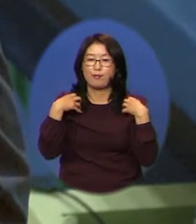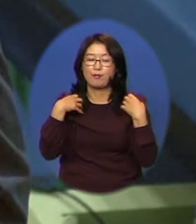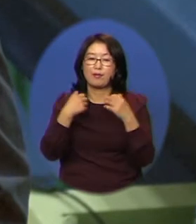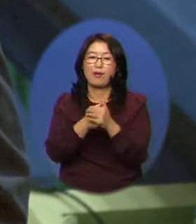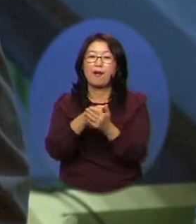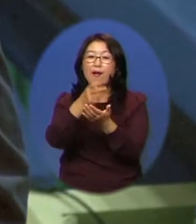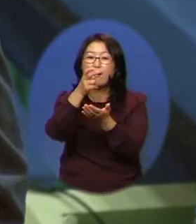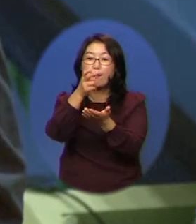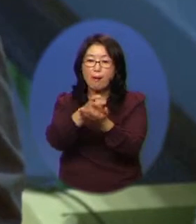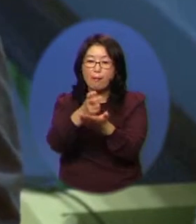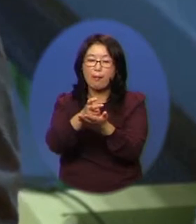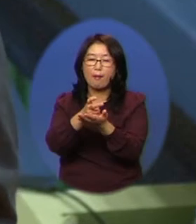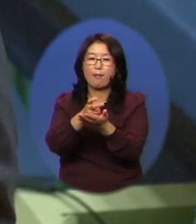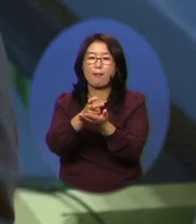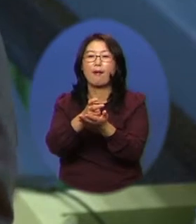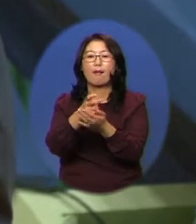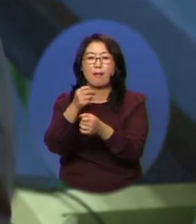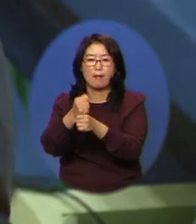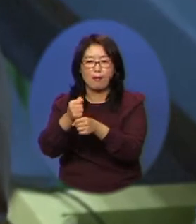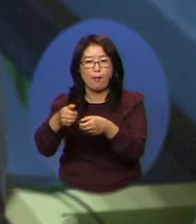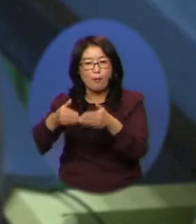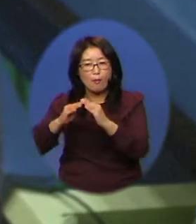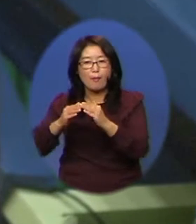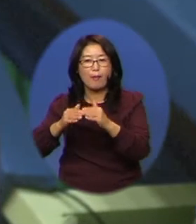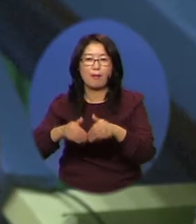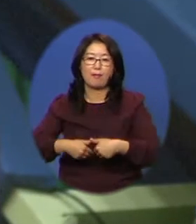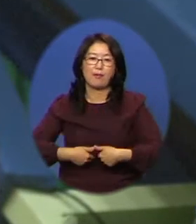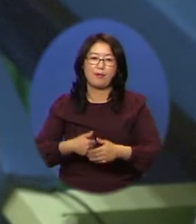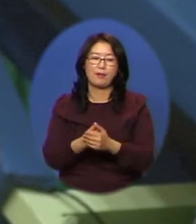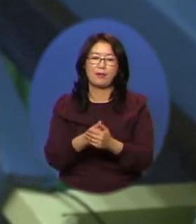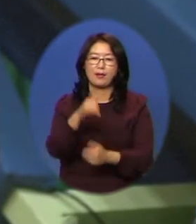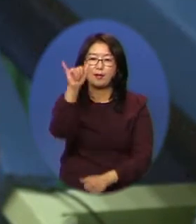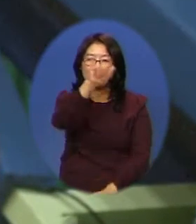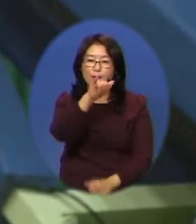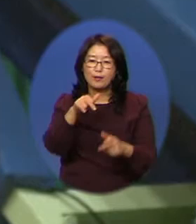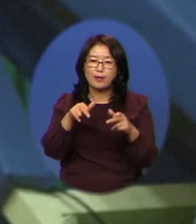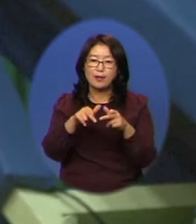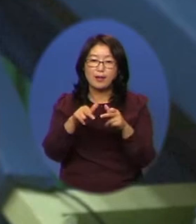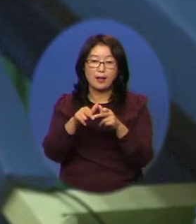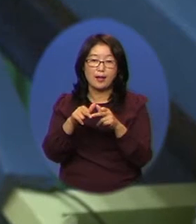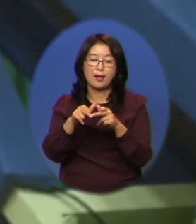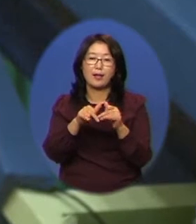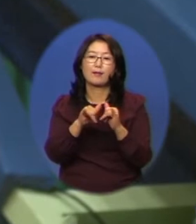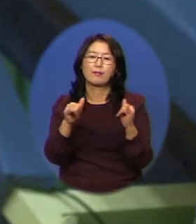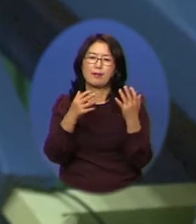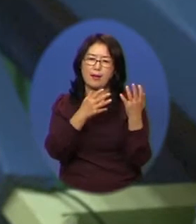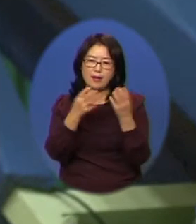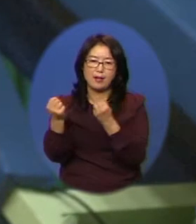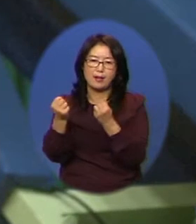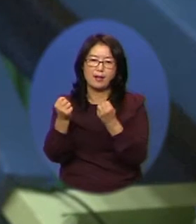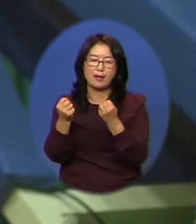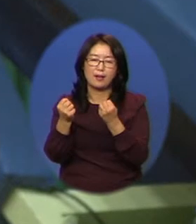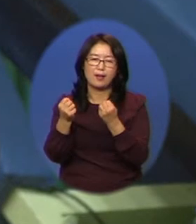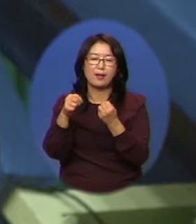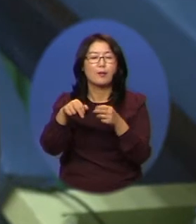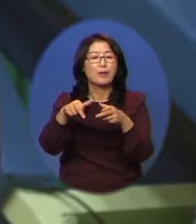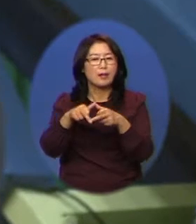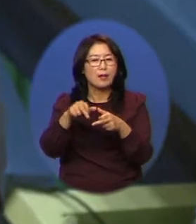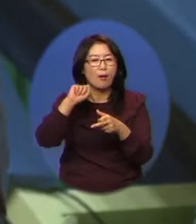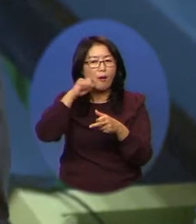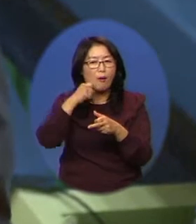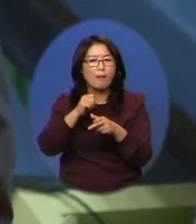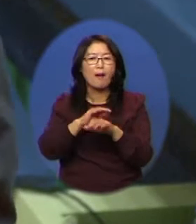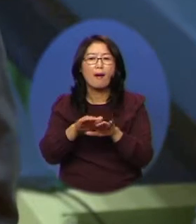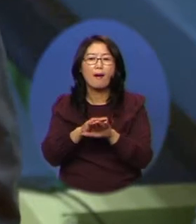우리 장애우들이 전국적으로 상당히 많습니다. 그래서 이 아픔을 어떻게 할 것이냐